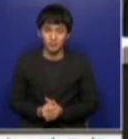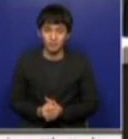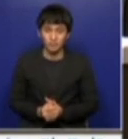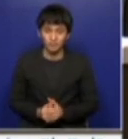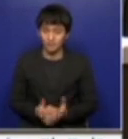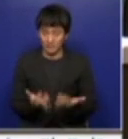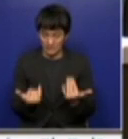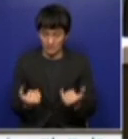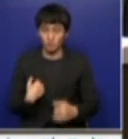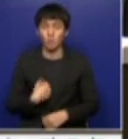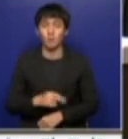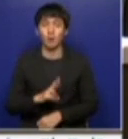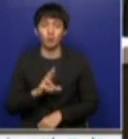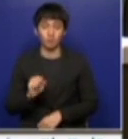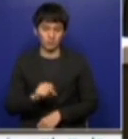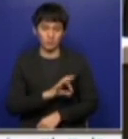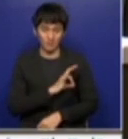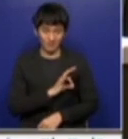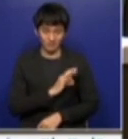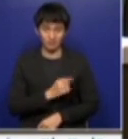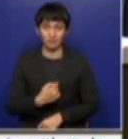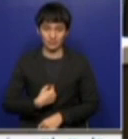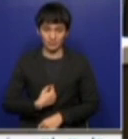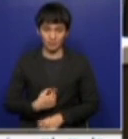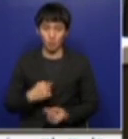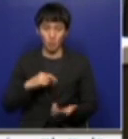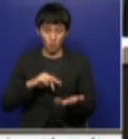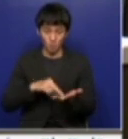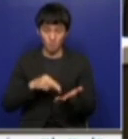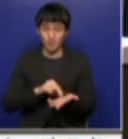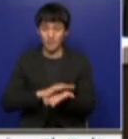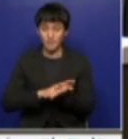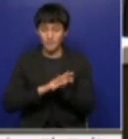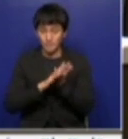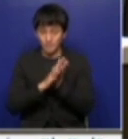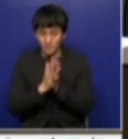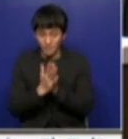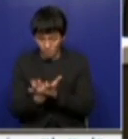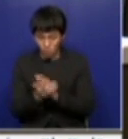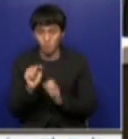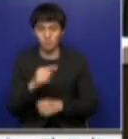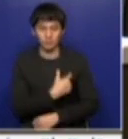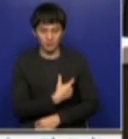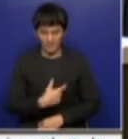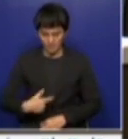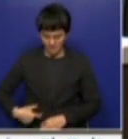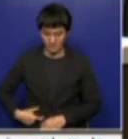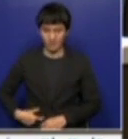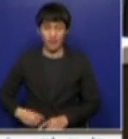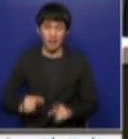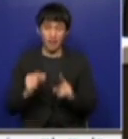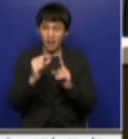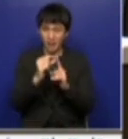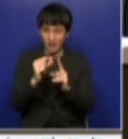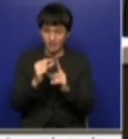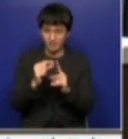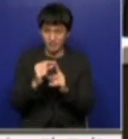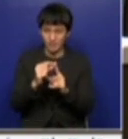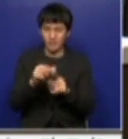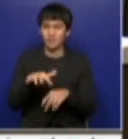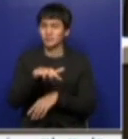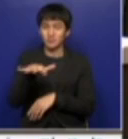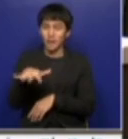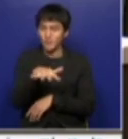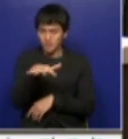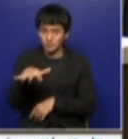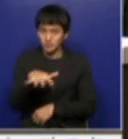เลยนะฮะเป็นสมาชิกสภาคำว่าปฏิรูปสถาบันเนี่ยมันเป็นคำน่าจะเป็นคำสามัญทั่วไป